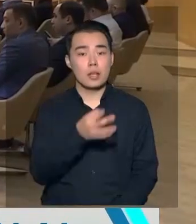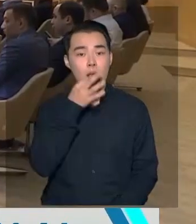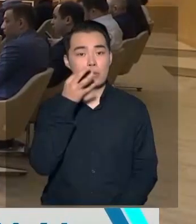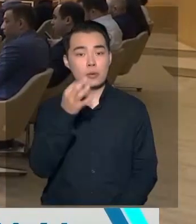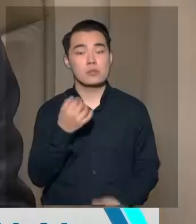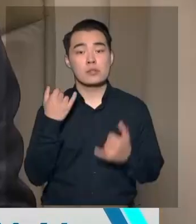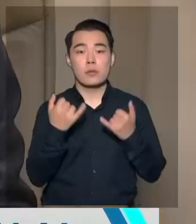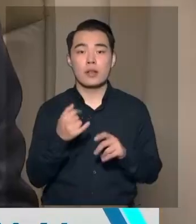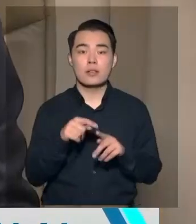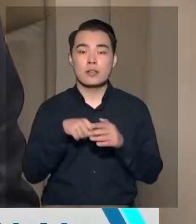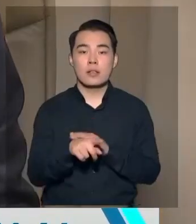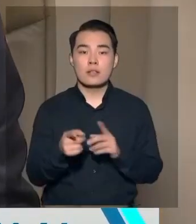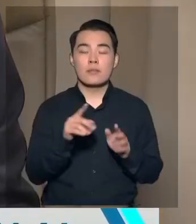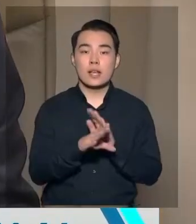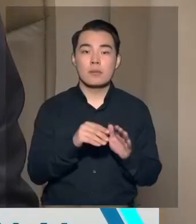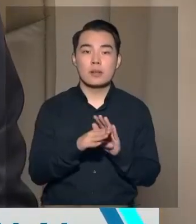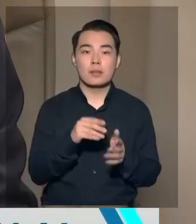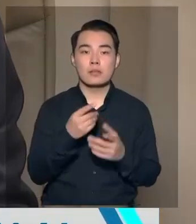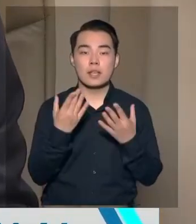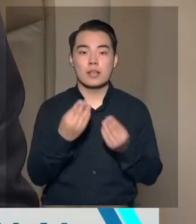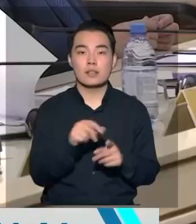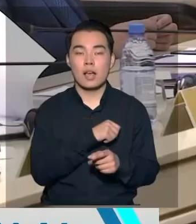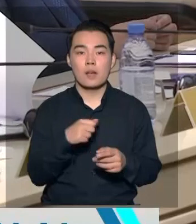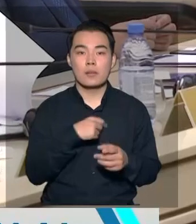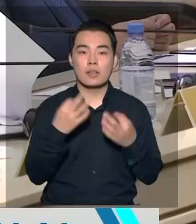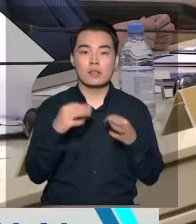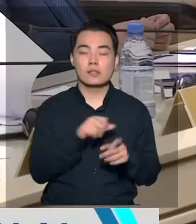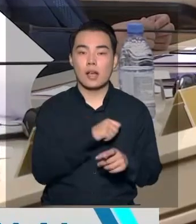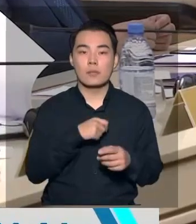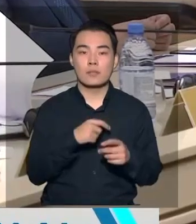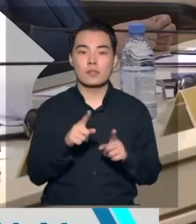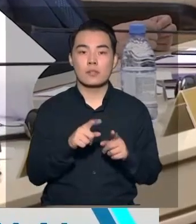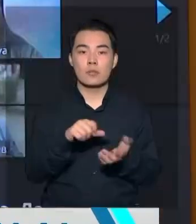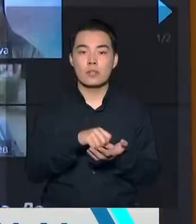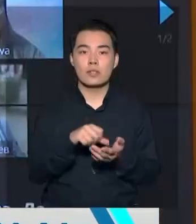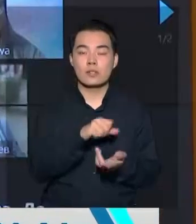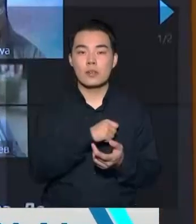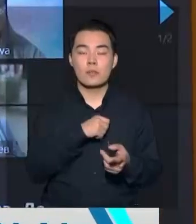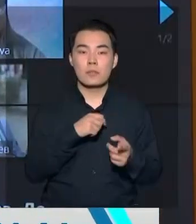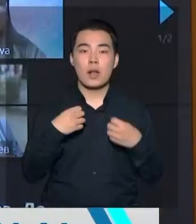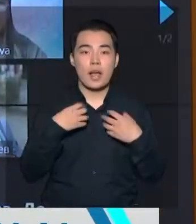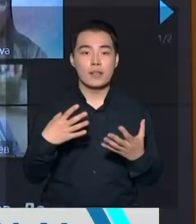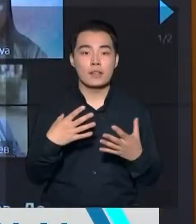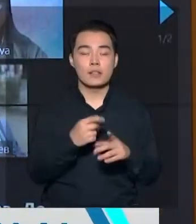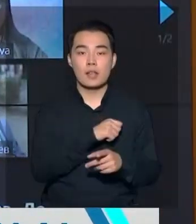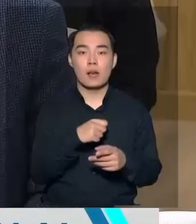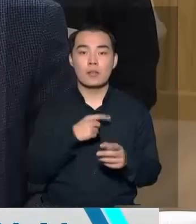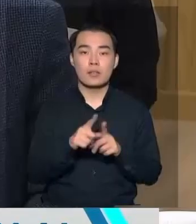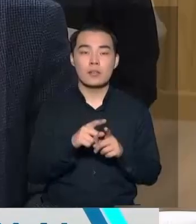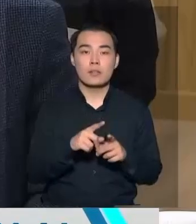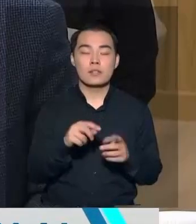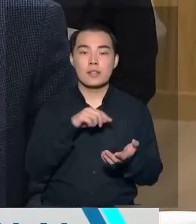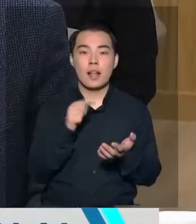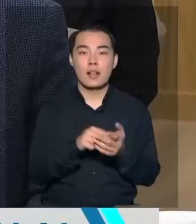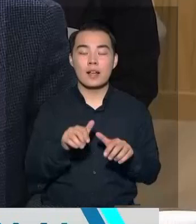Айтпақшы, бүгін халықаралық сайлау күні, яғни осы бір саяси науқанды ұйымдастырушылардың кәсіби мерекесі. Осыған орай орталық сайлау